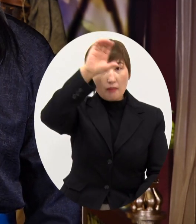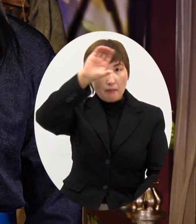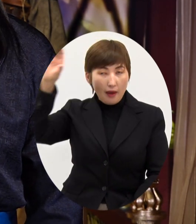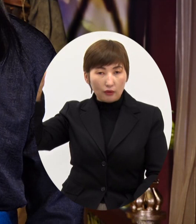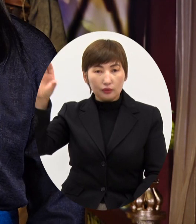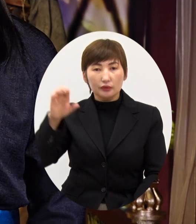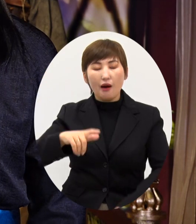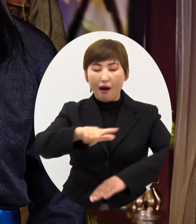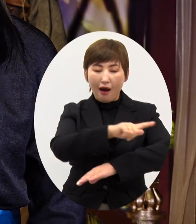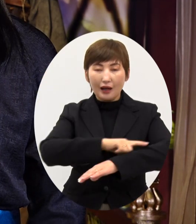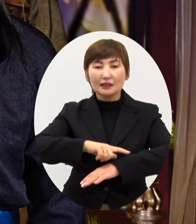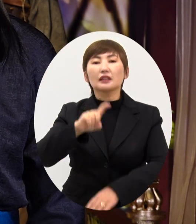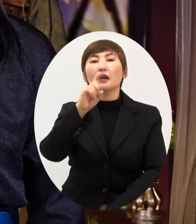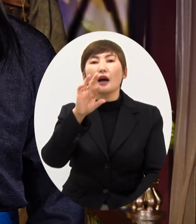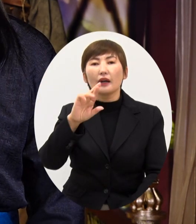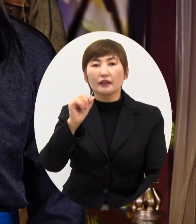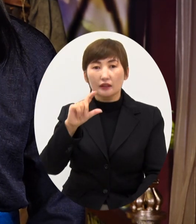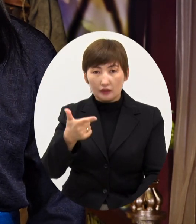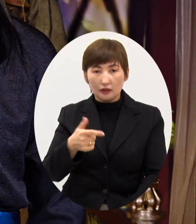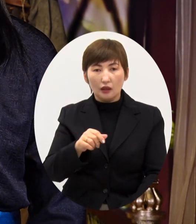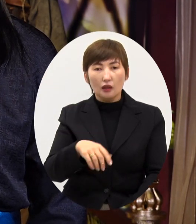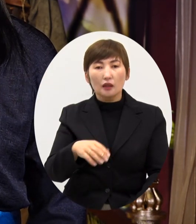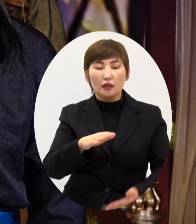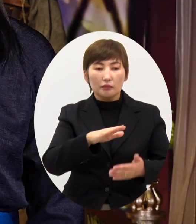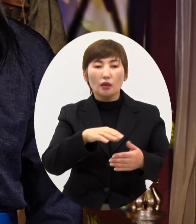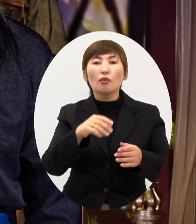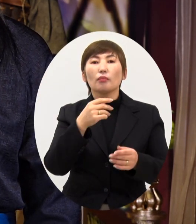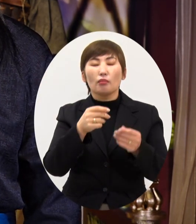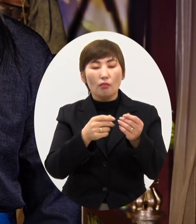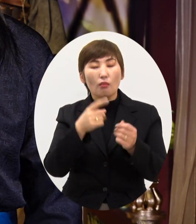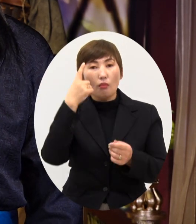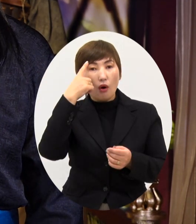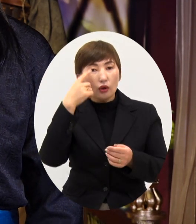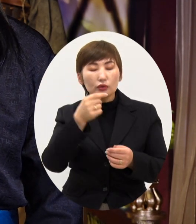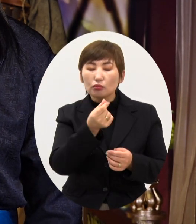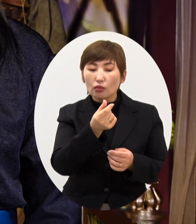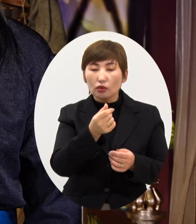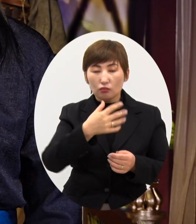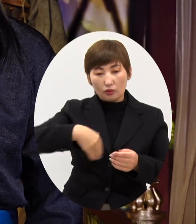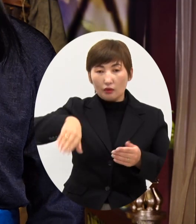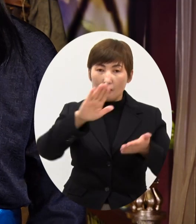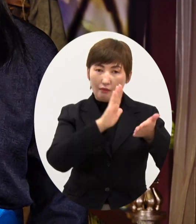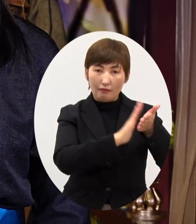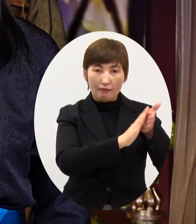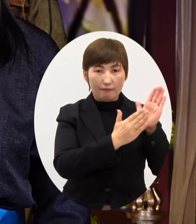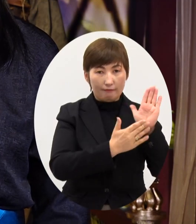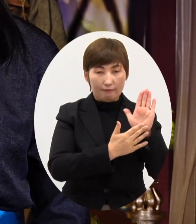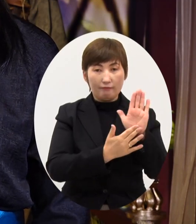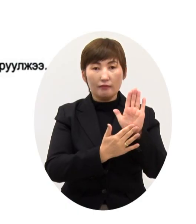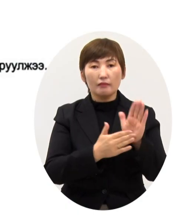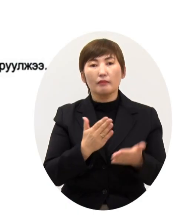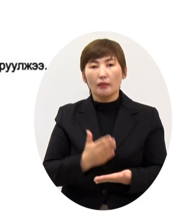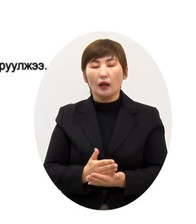байгууллага, за газрын хаяг, хэвлэмэл хуудас, үндэсний мөнгөнд тэмдэгт зэрэг дээр тус тус байрласан байдаг юм